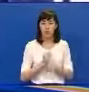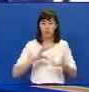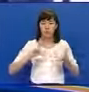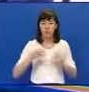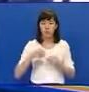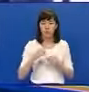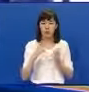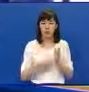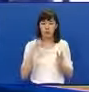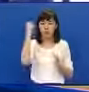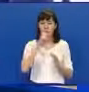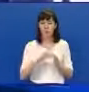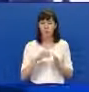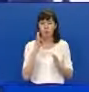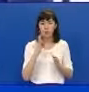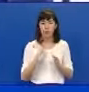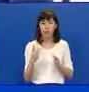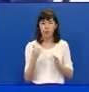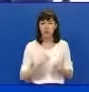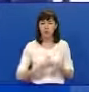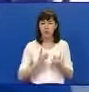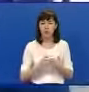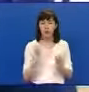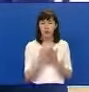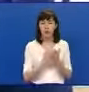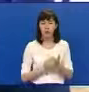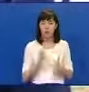жылы Қазақстан 100% сандық жүйеге көшет. Жоспар